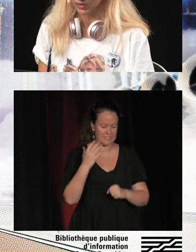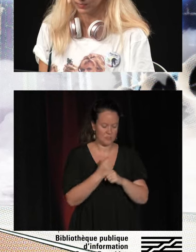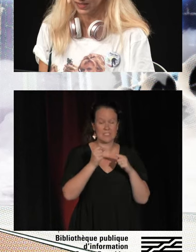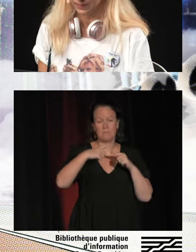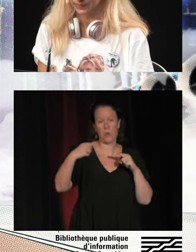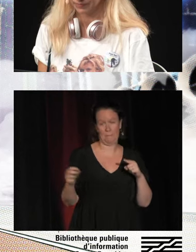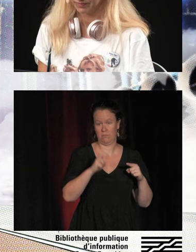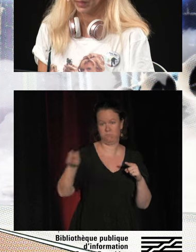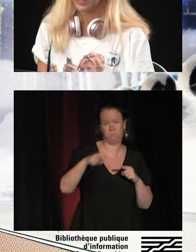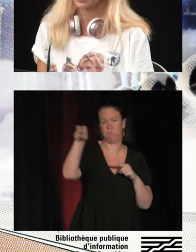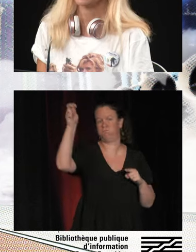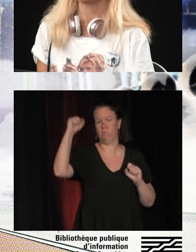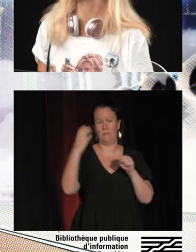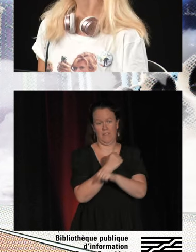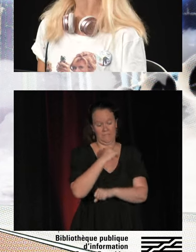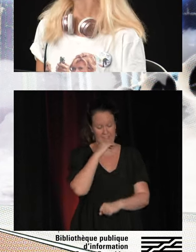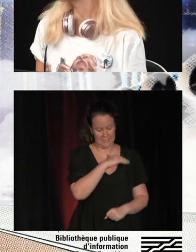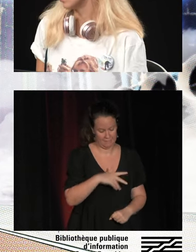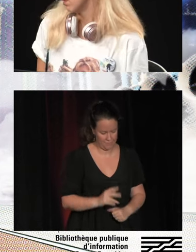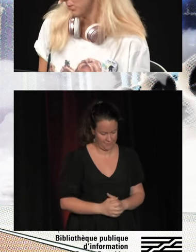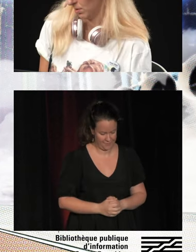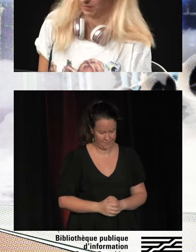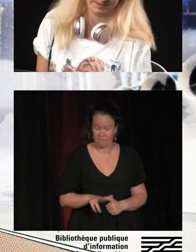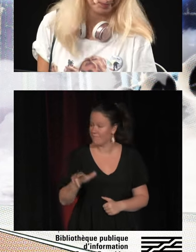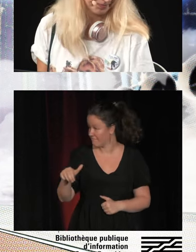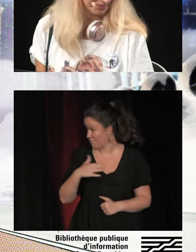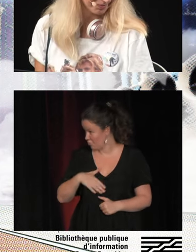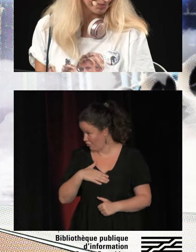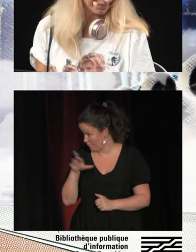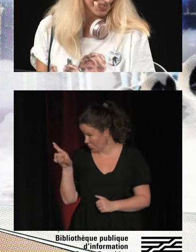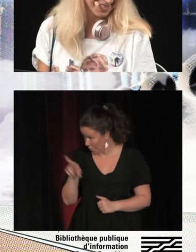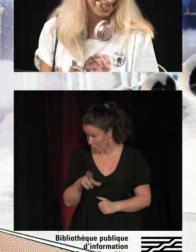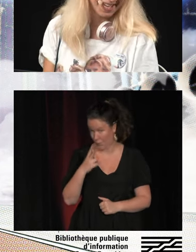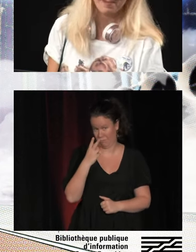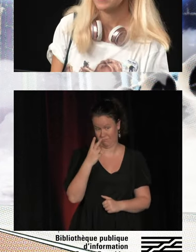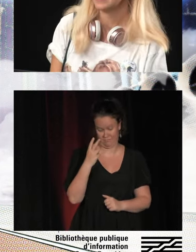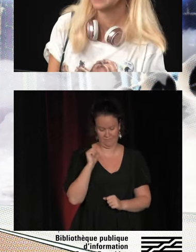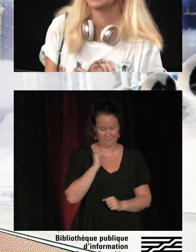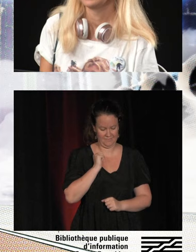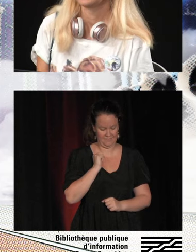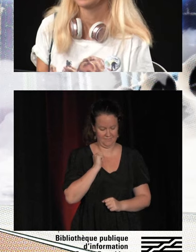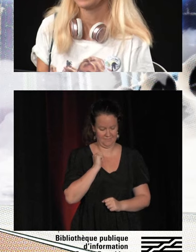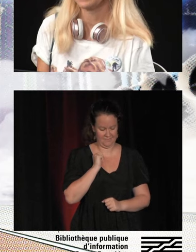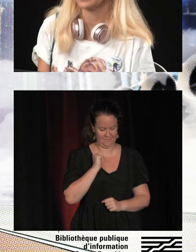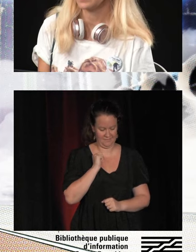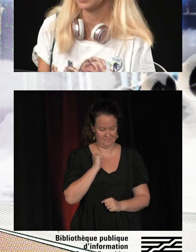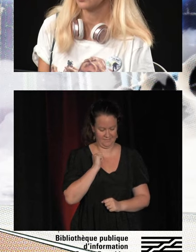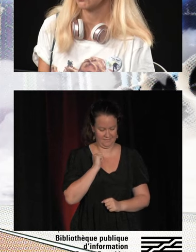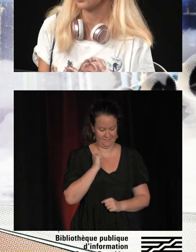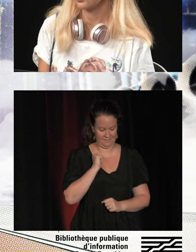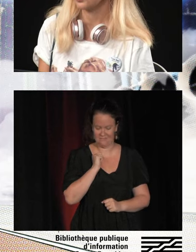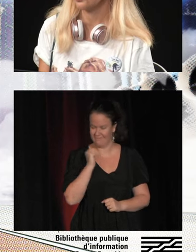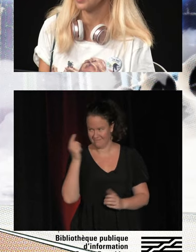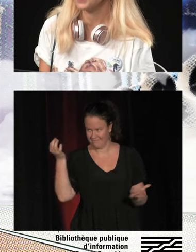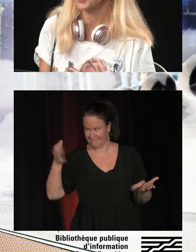plume, mais tant pis. Tu vas être content. C'est le karma. Ouais, c'est bien.